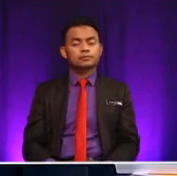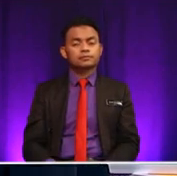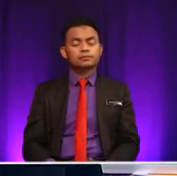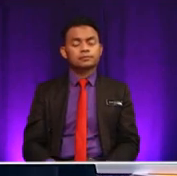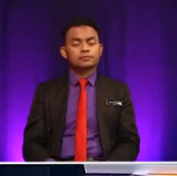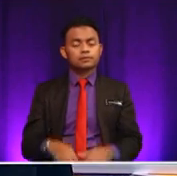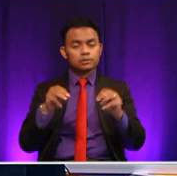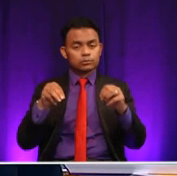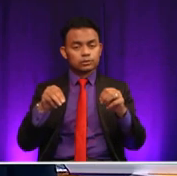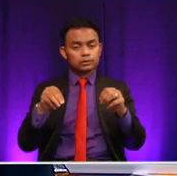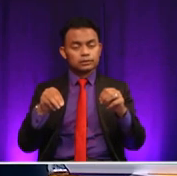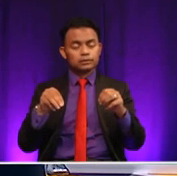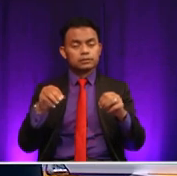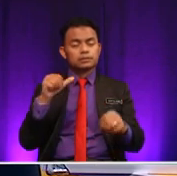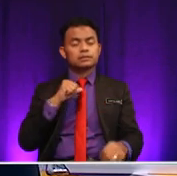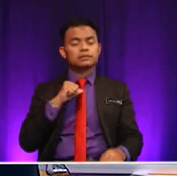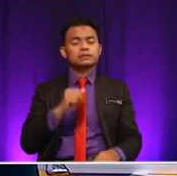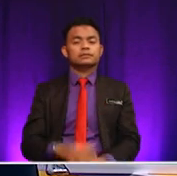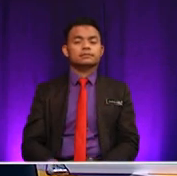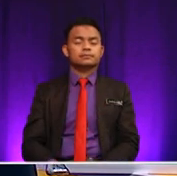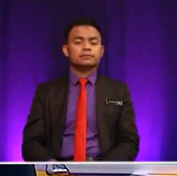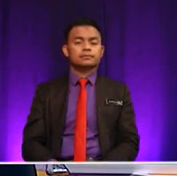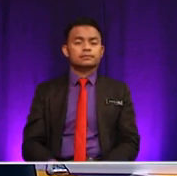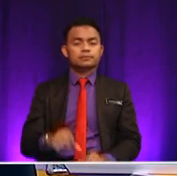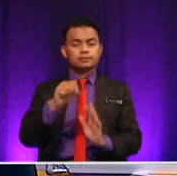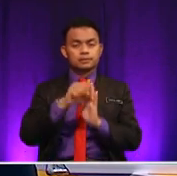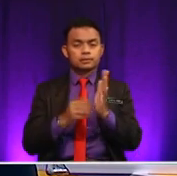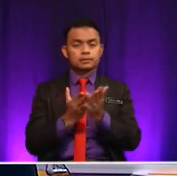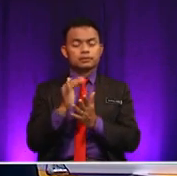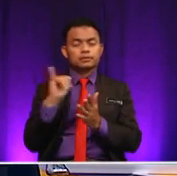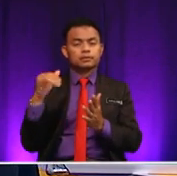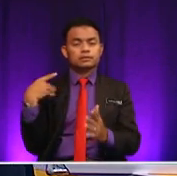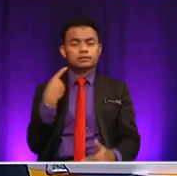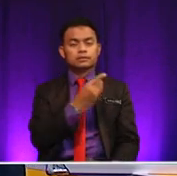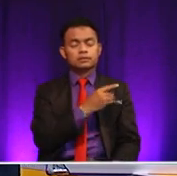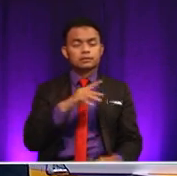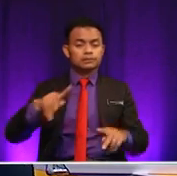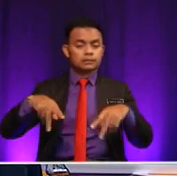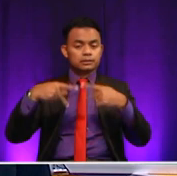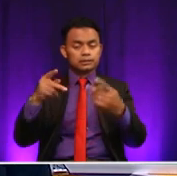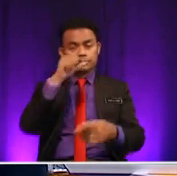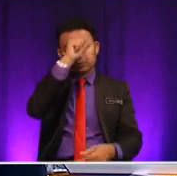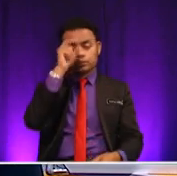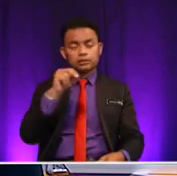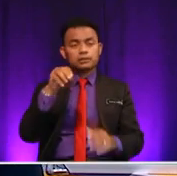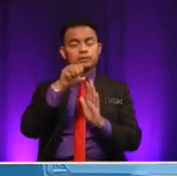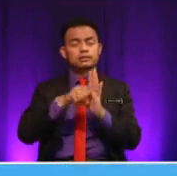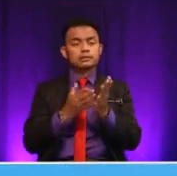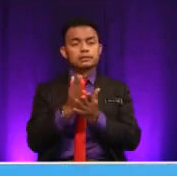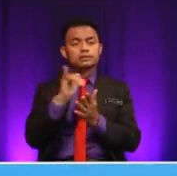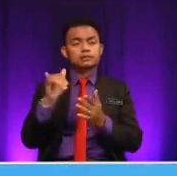sendiri ulang gaji betul oke seterusnya kita boleh pergi ke soal dan seterusnya tiga